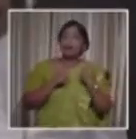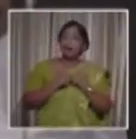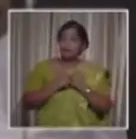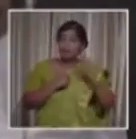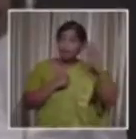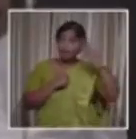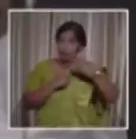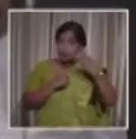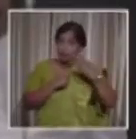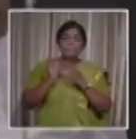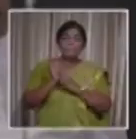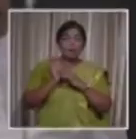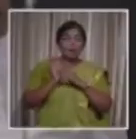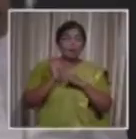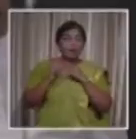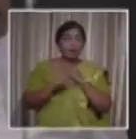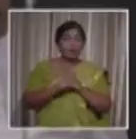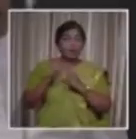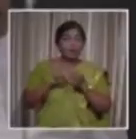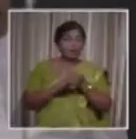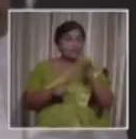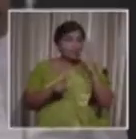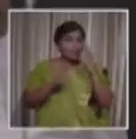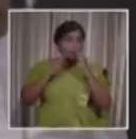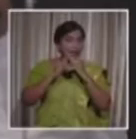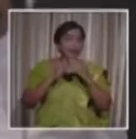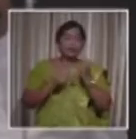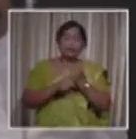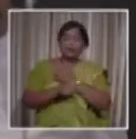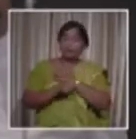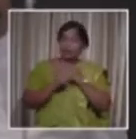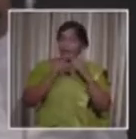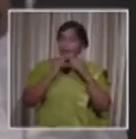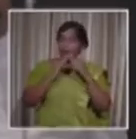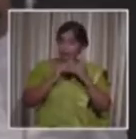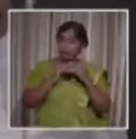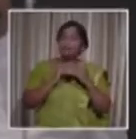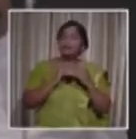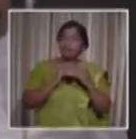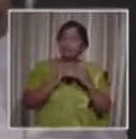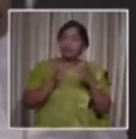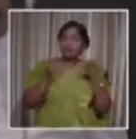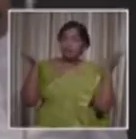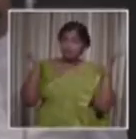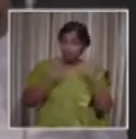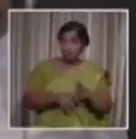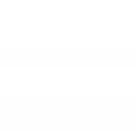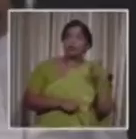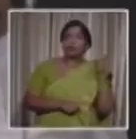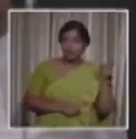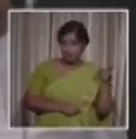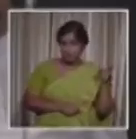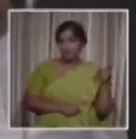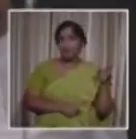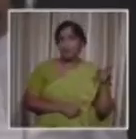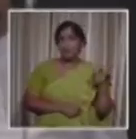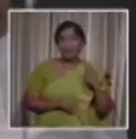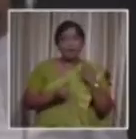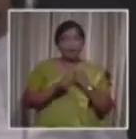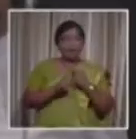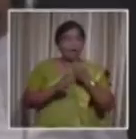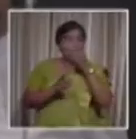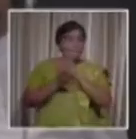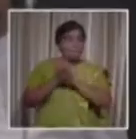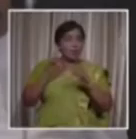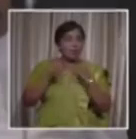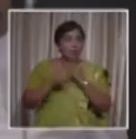3 වෙනිදා තමයි මිරිහානේ අතිගරු ජනාධිපතිතුමාගේ ගෝඨාභය රාජපක්ෂ ජනාධිපතිතුමාගේ නිවස වට කරලා නිවාසට ප්‍රහාර එල්ල කරන්න. කාල්ටන් නිවසට ප්‍රහාර